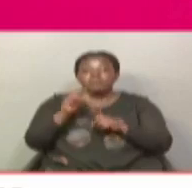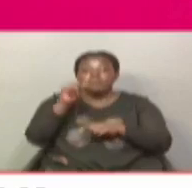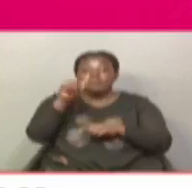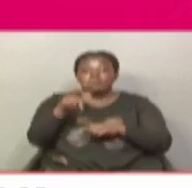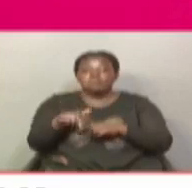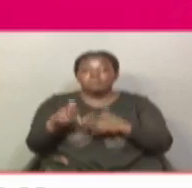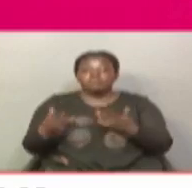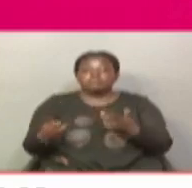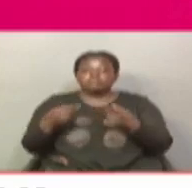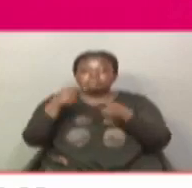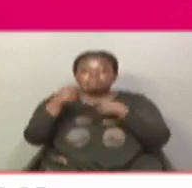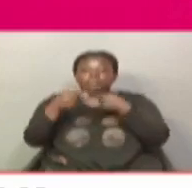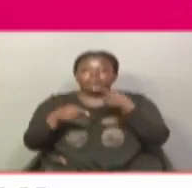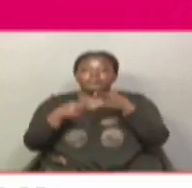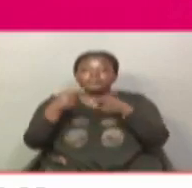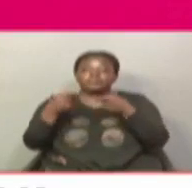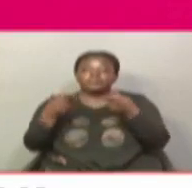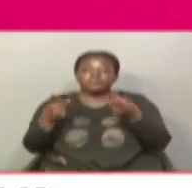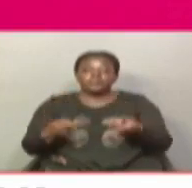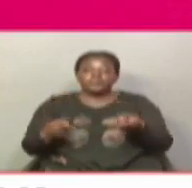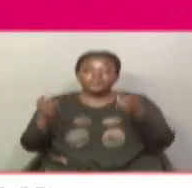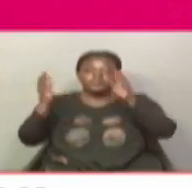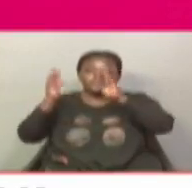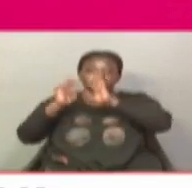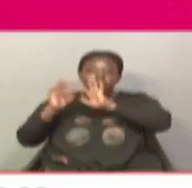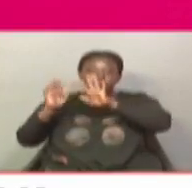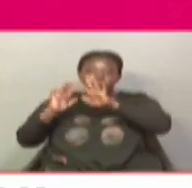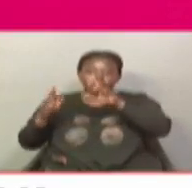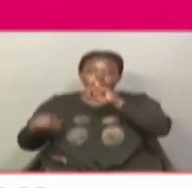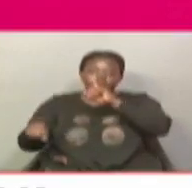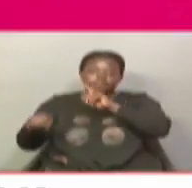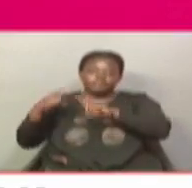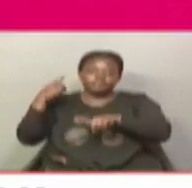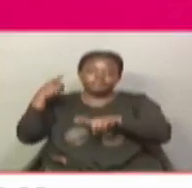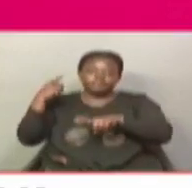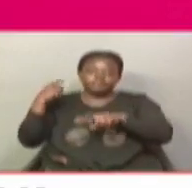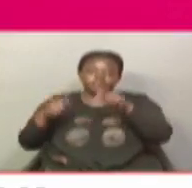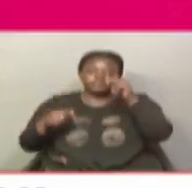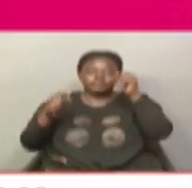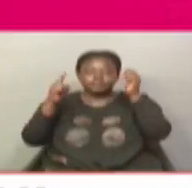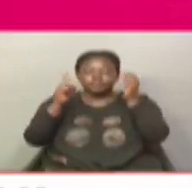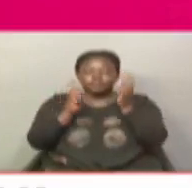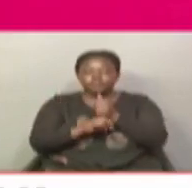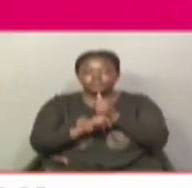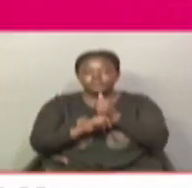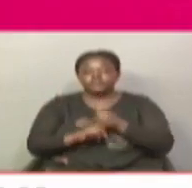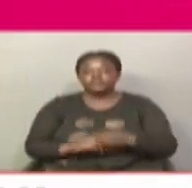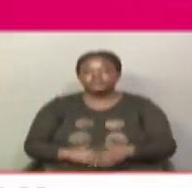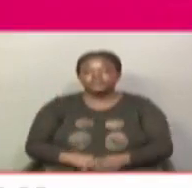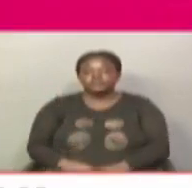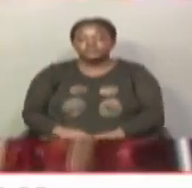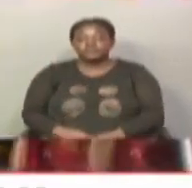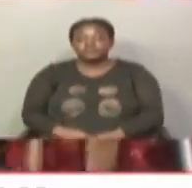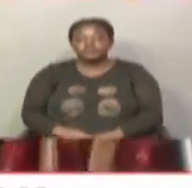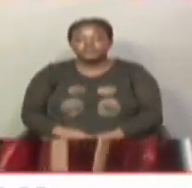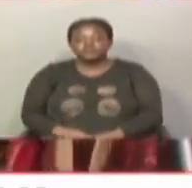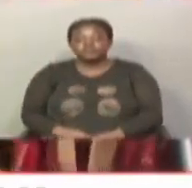eky'omusanvu abakyagenda mu maaso n'okujaganya obuwanguzi bwe baatuukako.